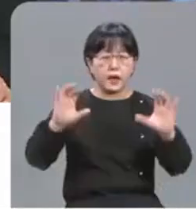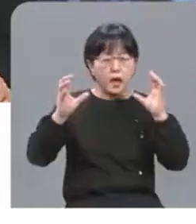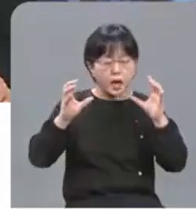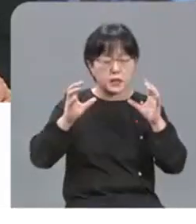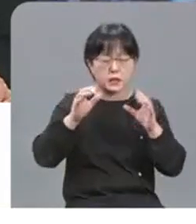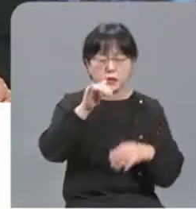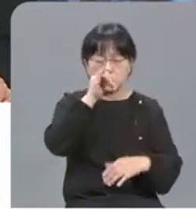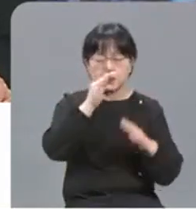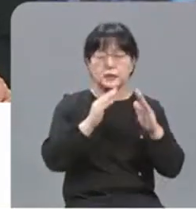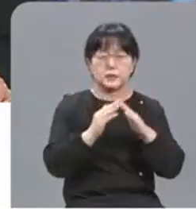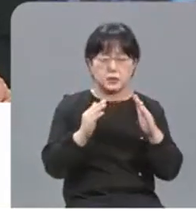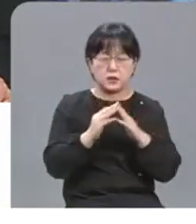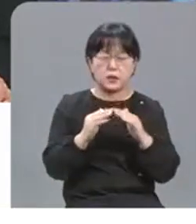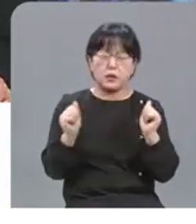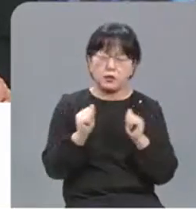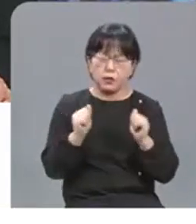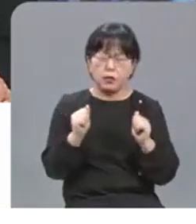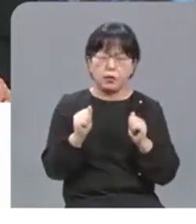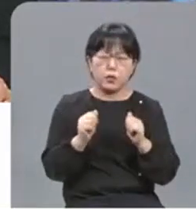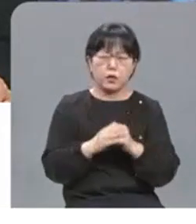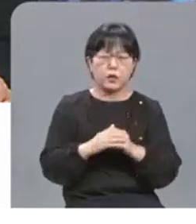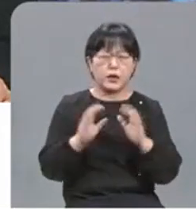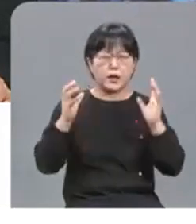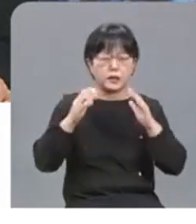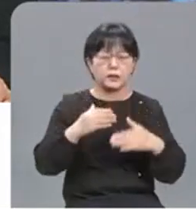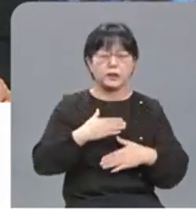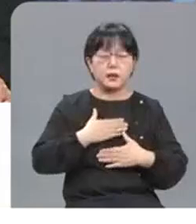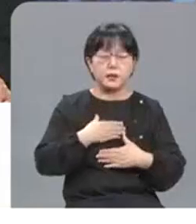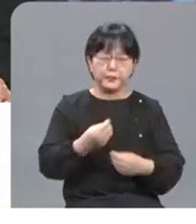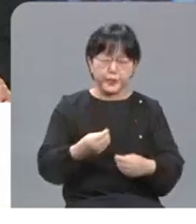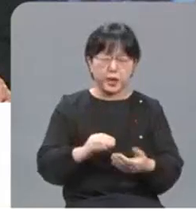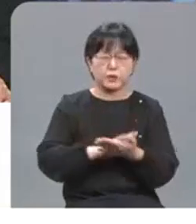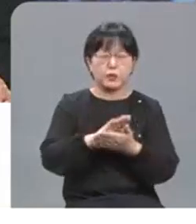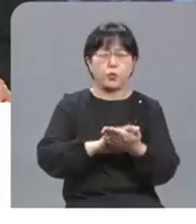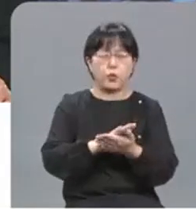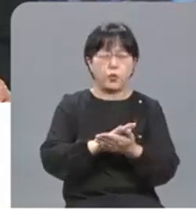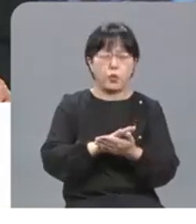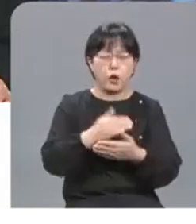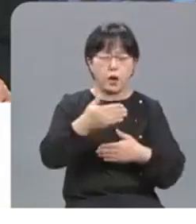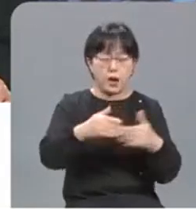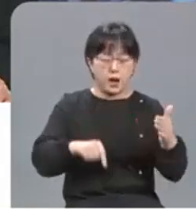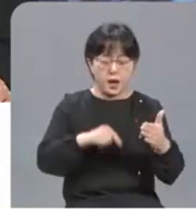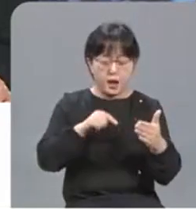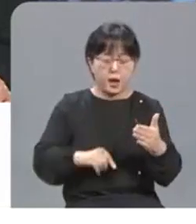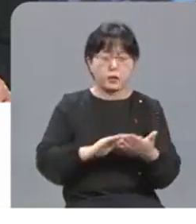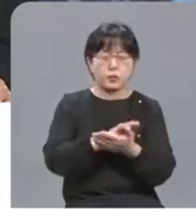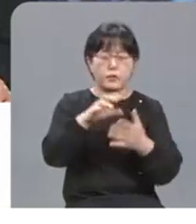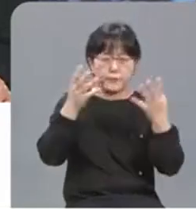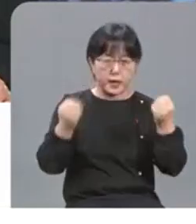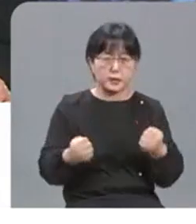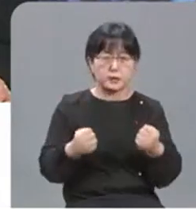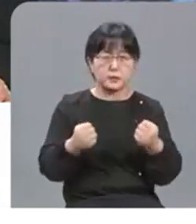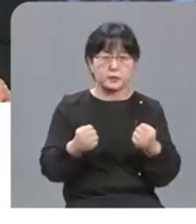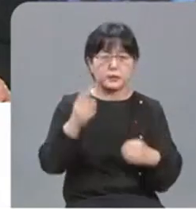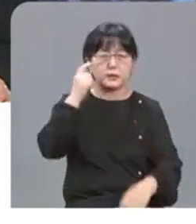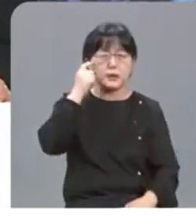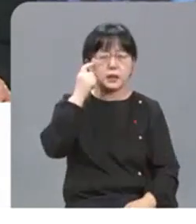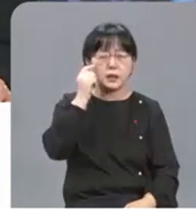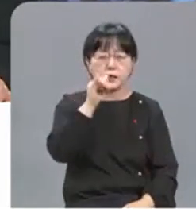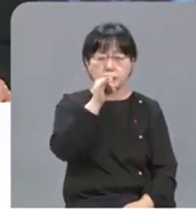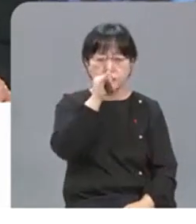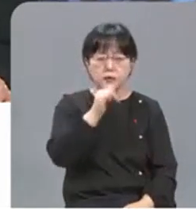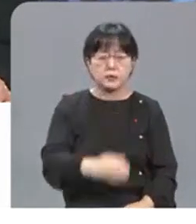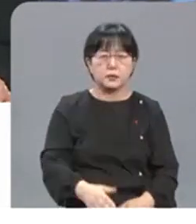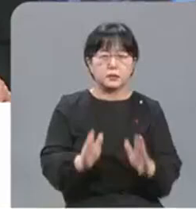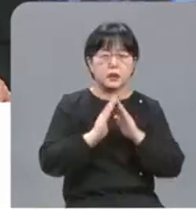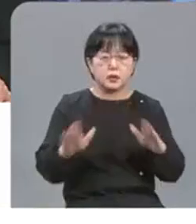아이들이 있는 가정에서는 추운 겨울철에 아이들이 마음 놓고 뛰어놀 수 있는 실내 놀이터가 많았으면 좋겠다라고 생각하실